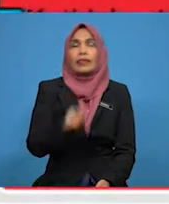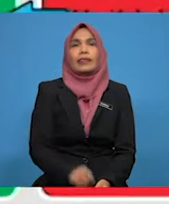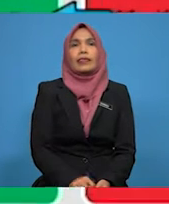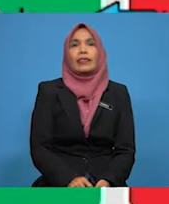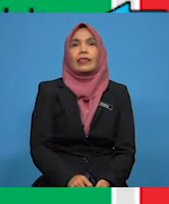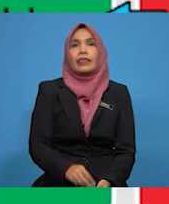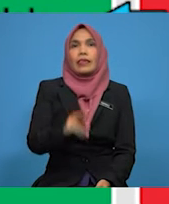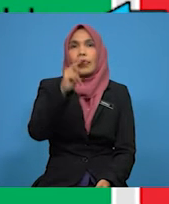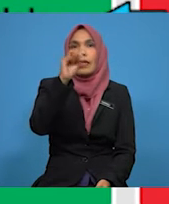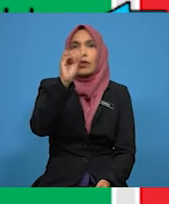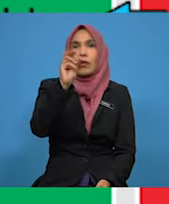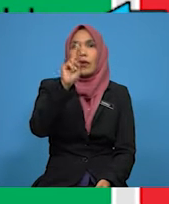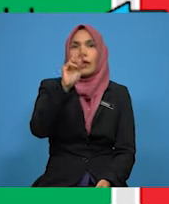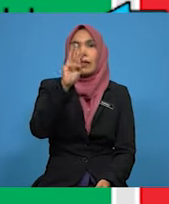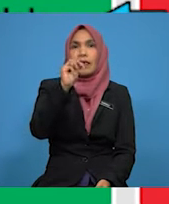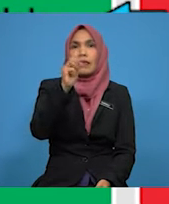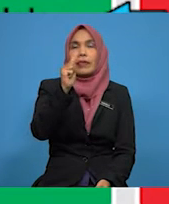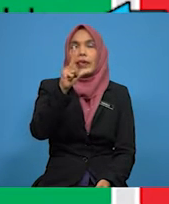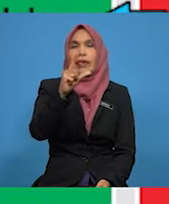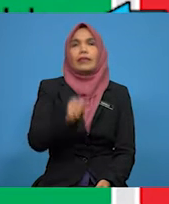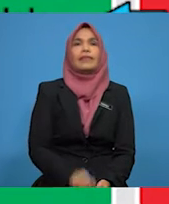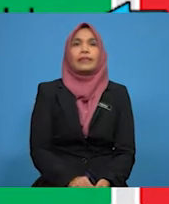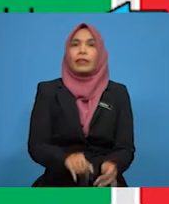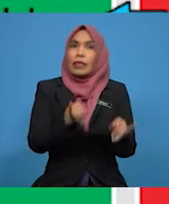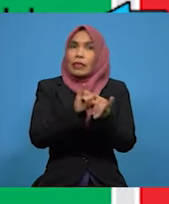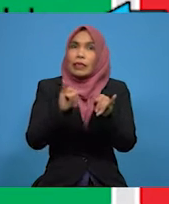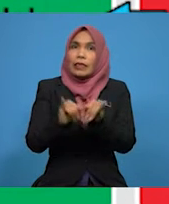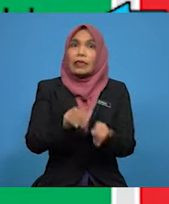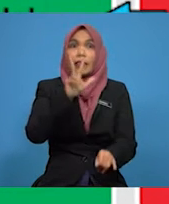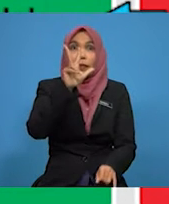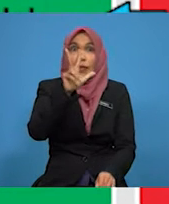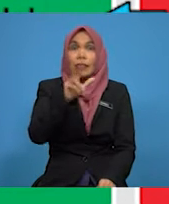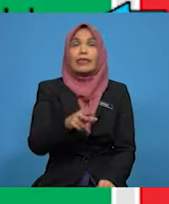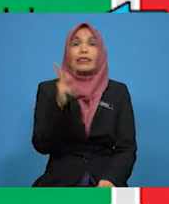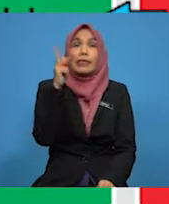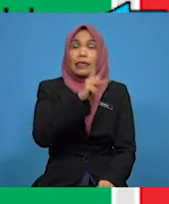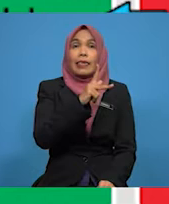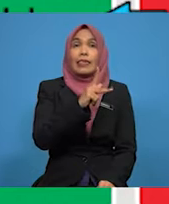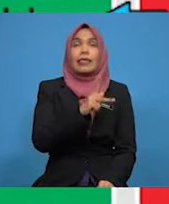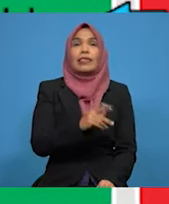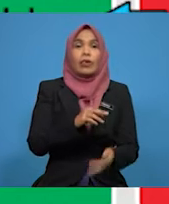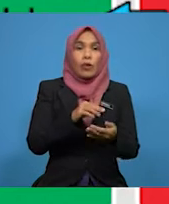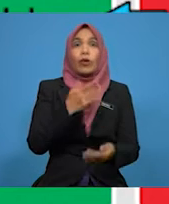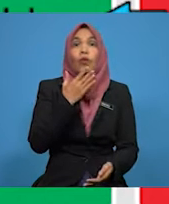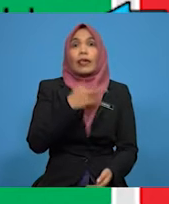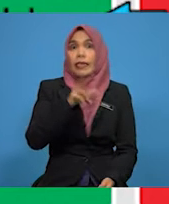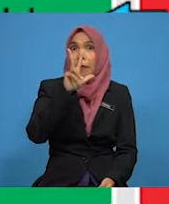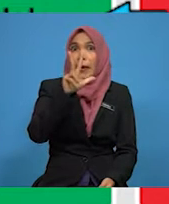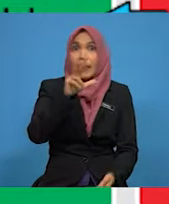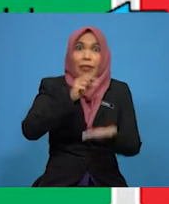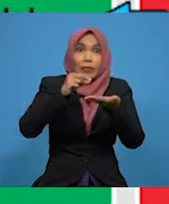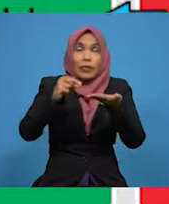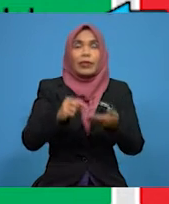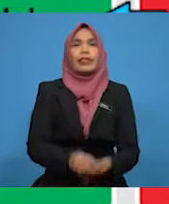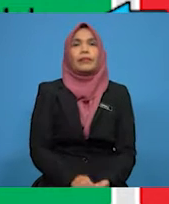kad normal. Jika terdapat tiga kali calitan merah dengan alasan yang tidak diterima, surat